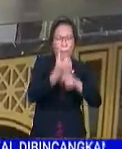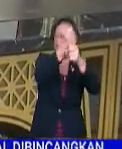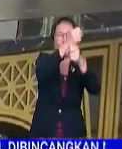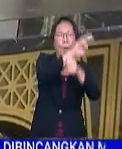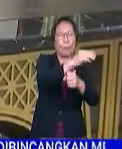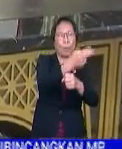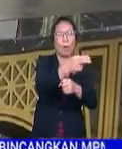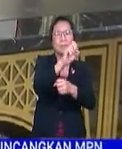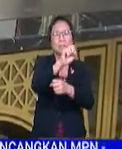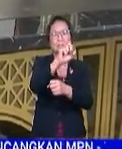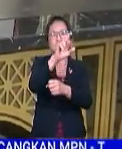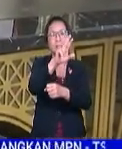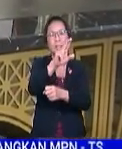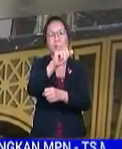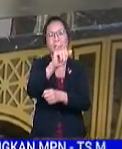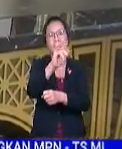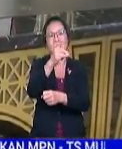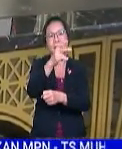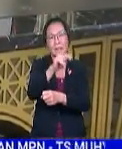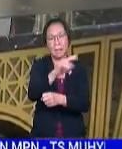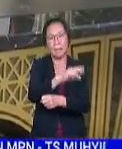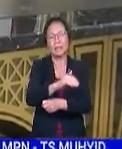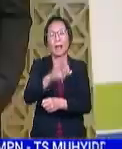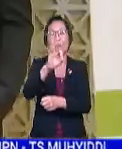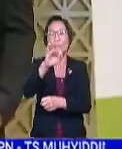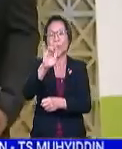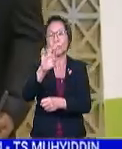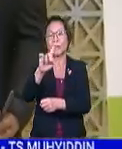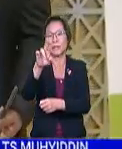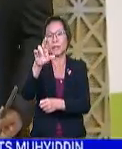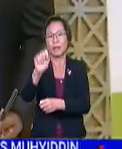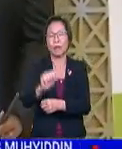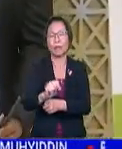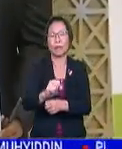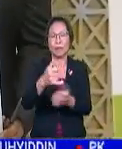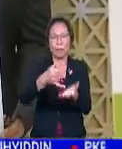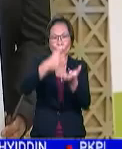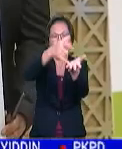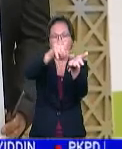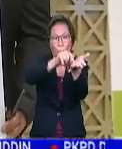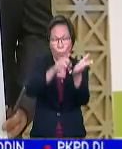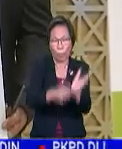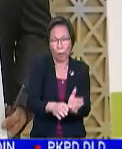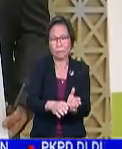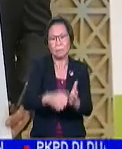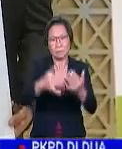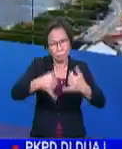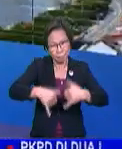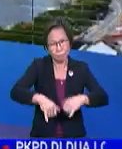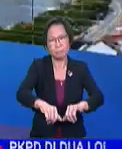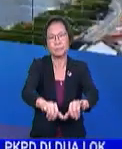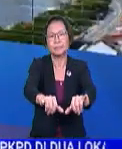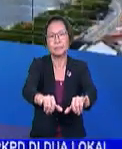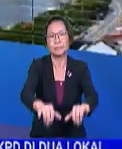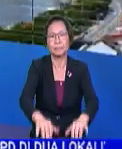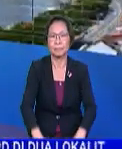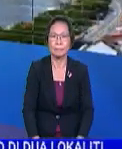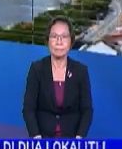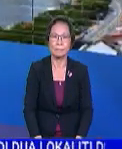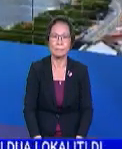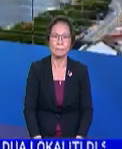oleh Muhammad Syadikin Bahrain dan Firdaus Arashi Idris bagi kategori Anugerah Kewartawanan Kelestarian.